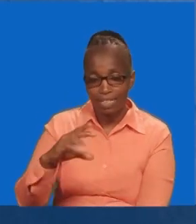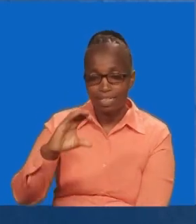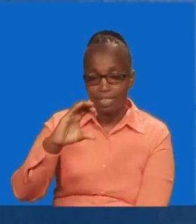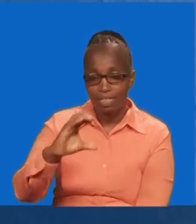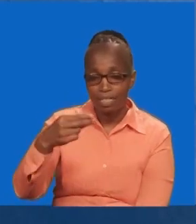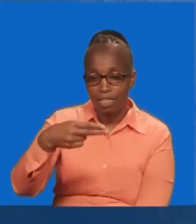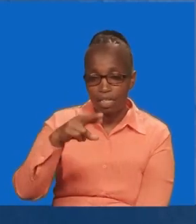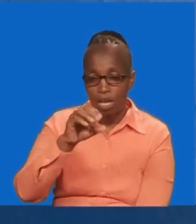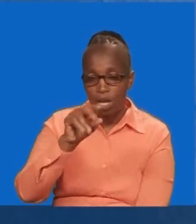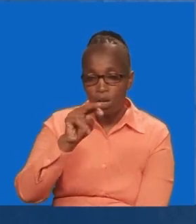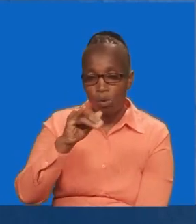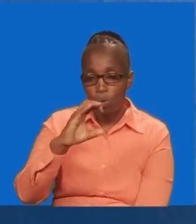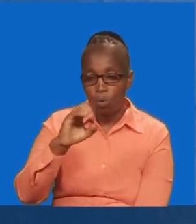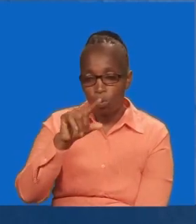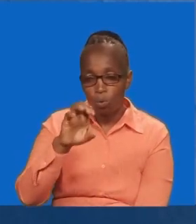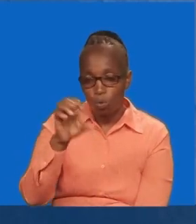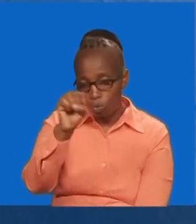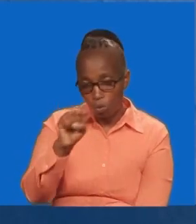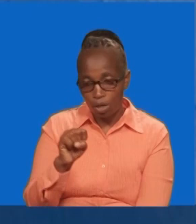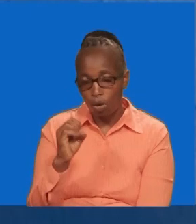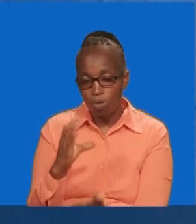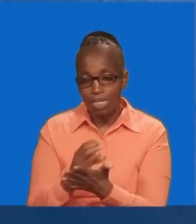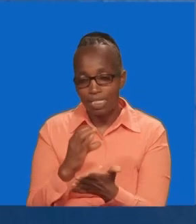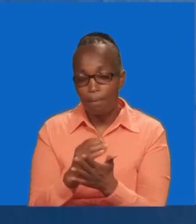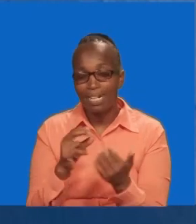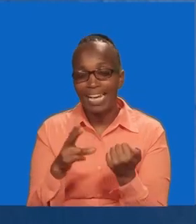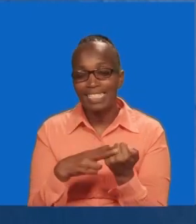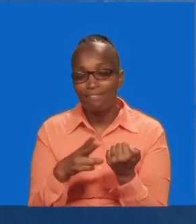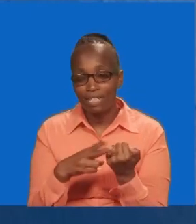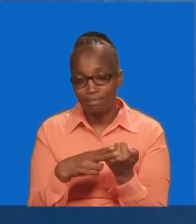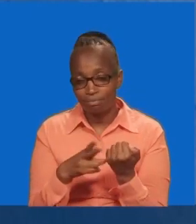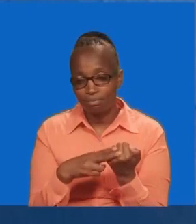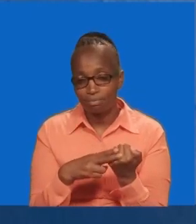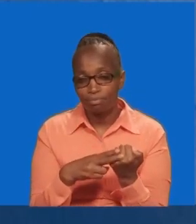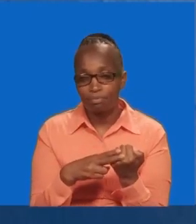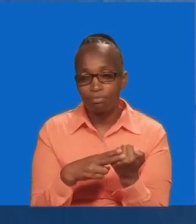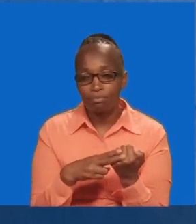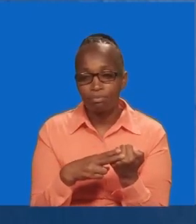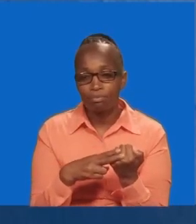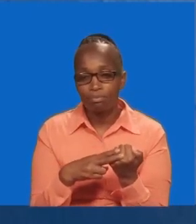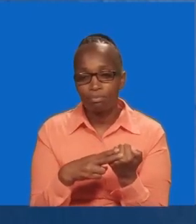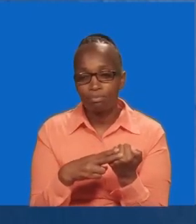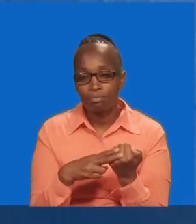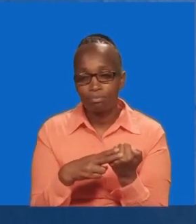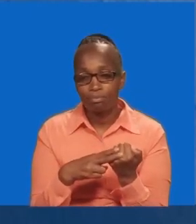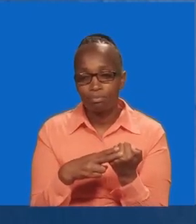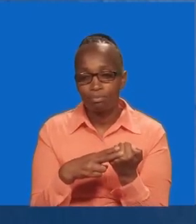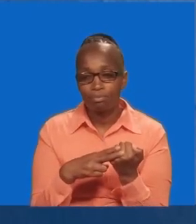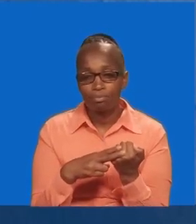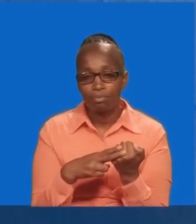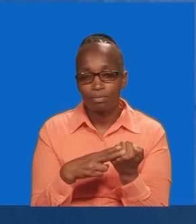chapter 7. In Second Chronicles, ukipenda mambo ya